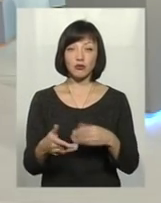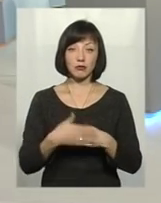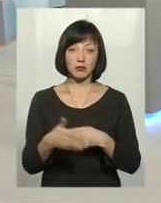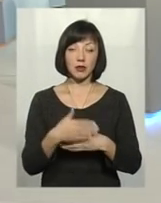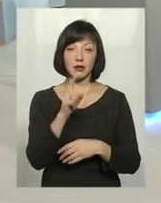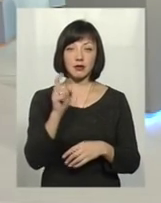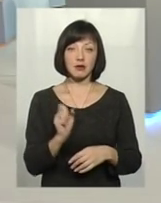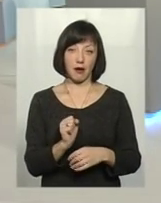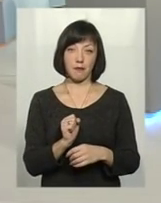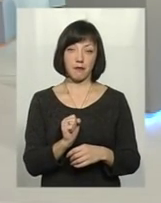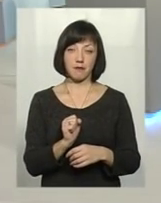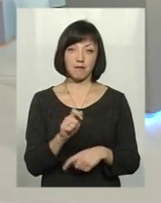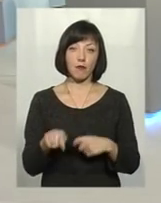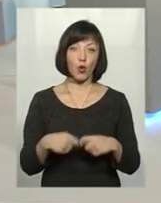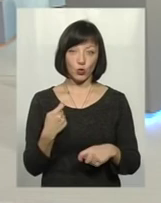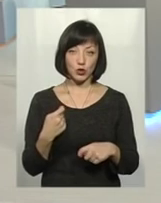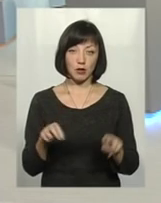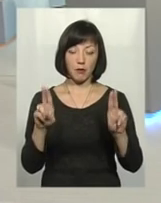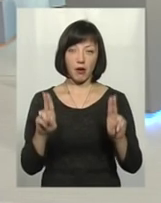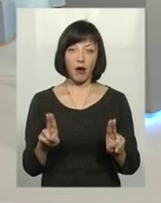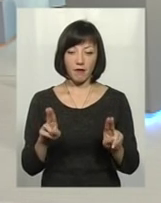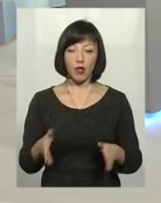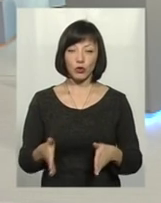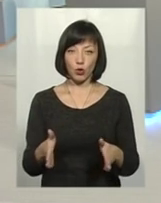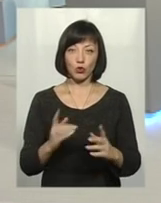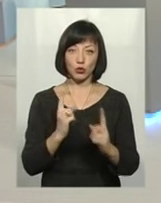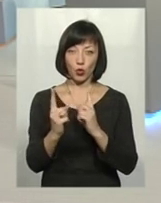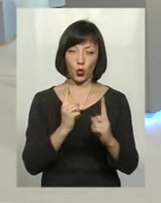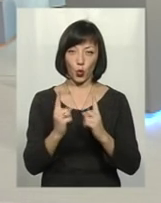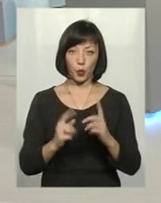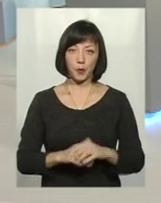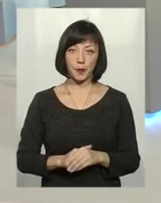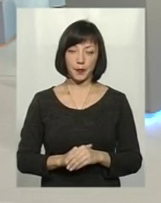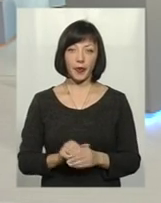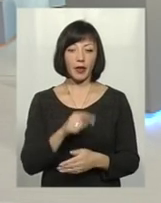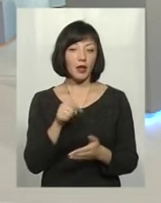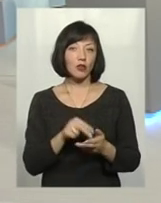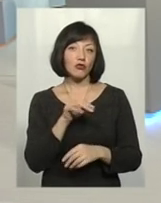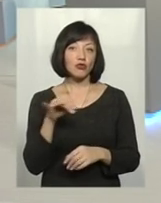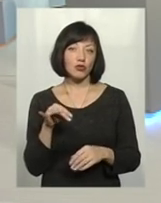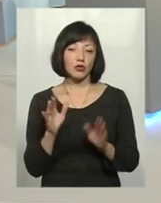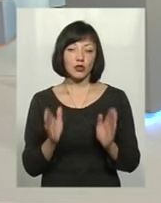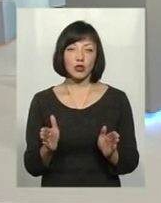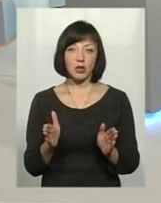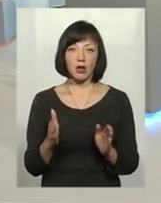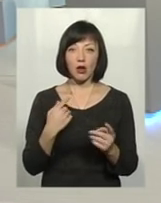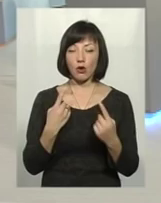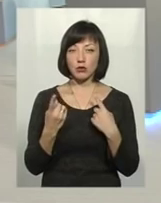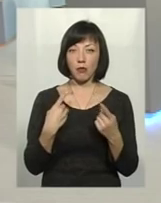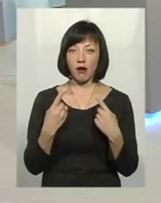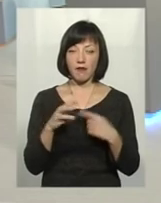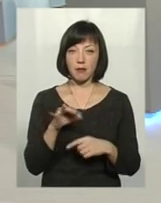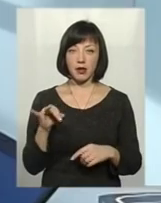за порушення правил дорожнього руху? Чи лише обходимося розмовами?